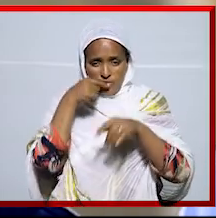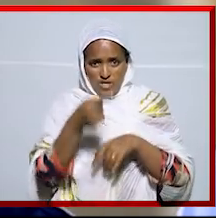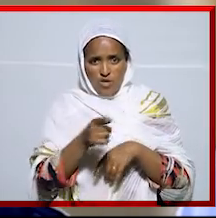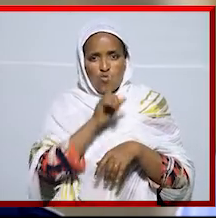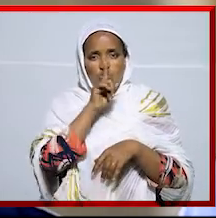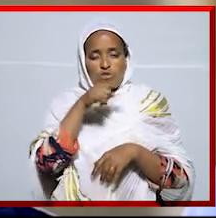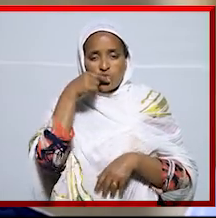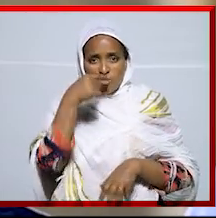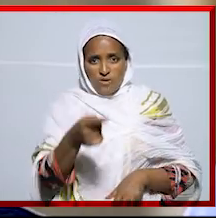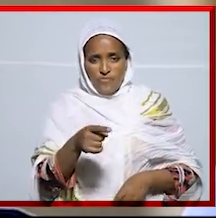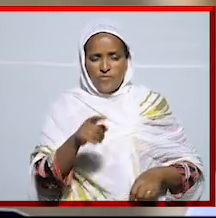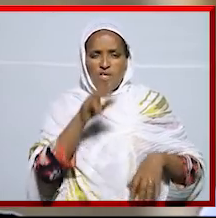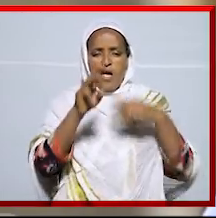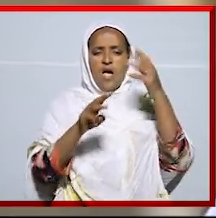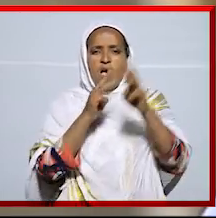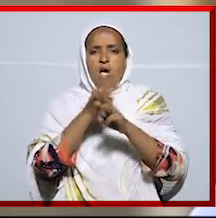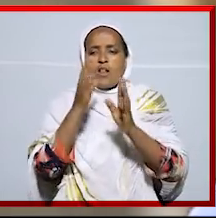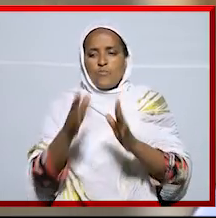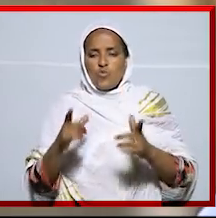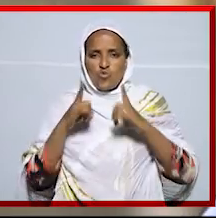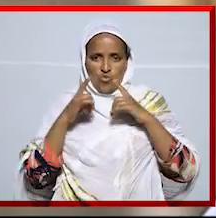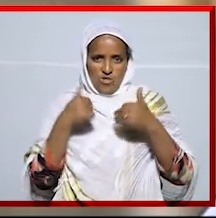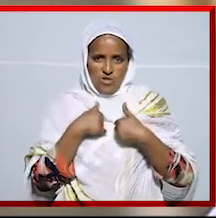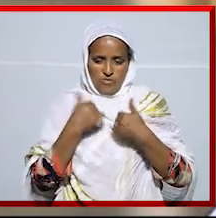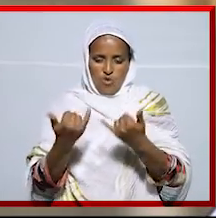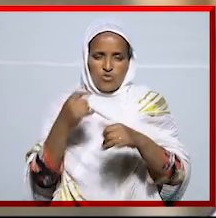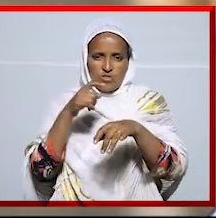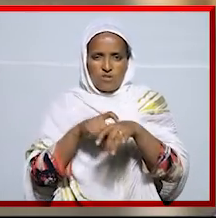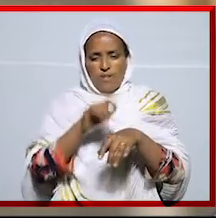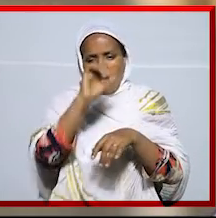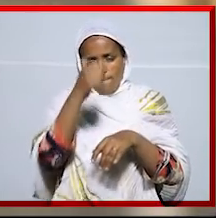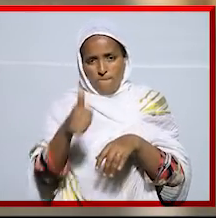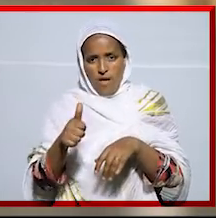መዝሙርም አዳምጣለሁ። ለእኔ ሁለቱም